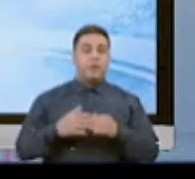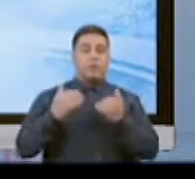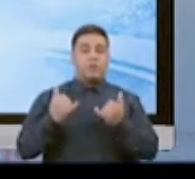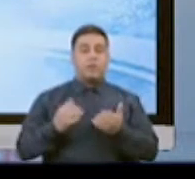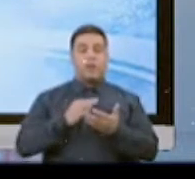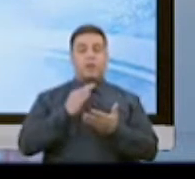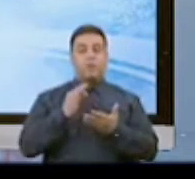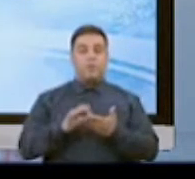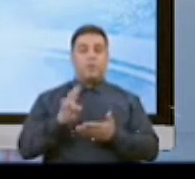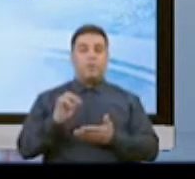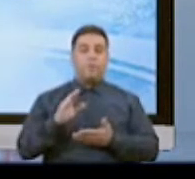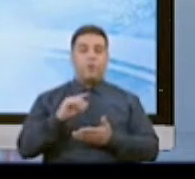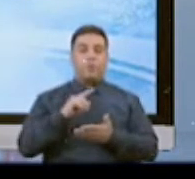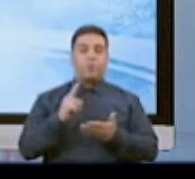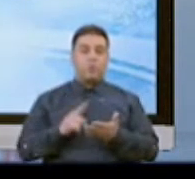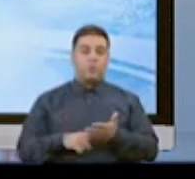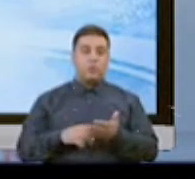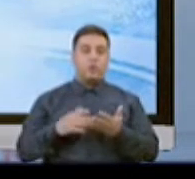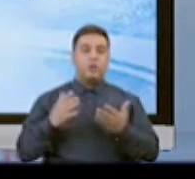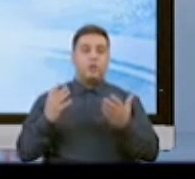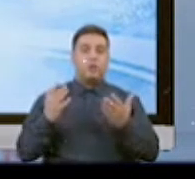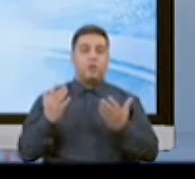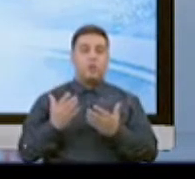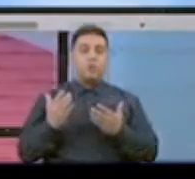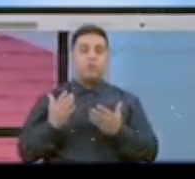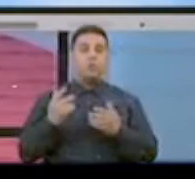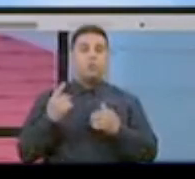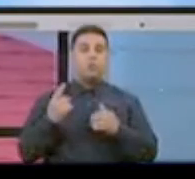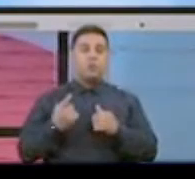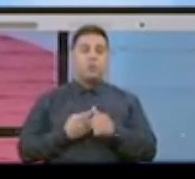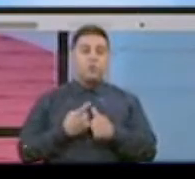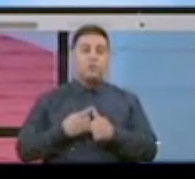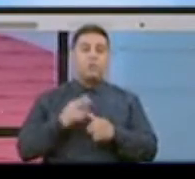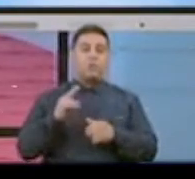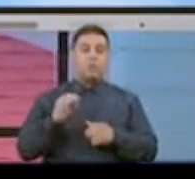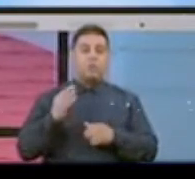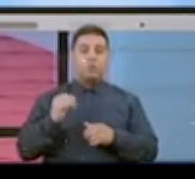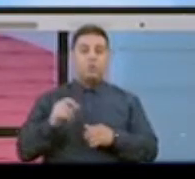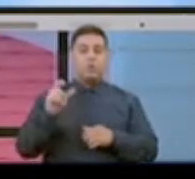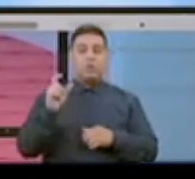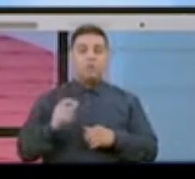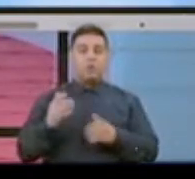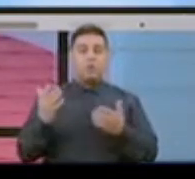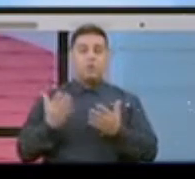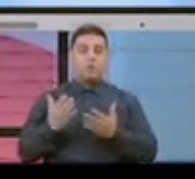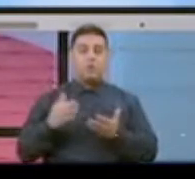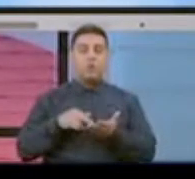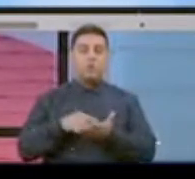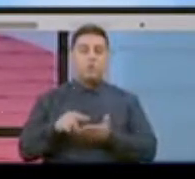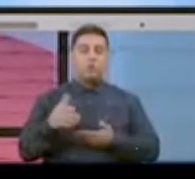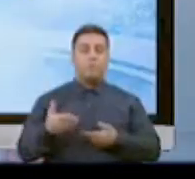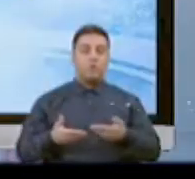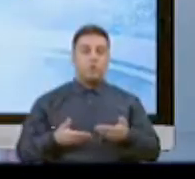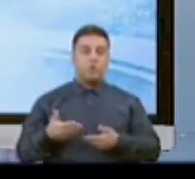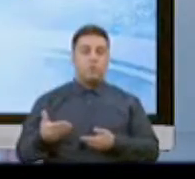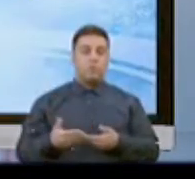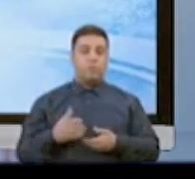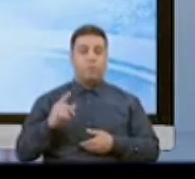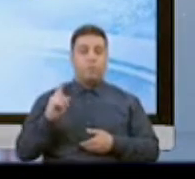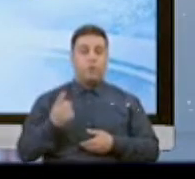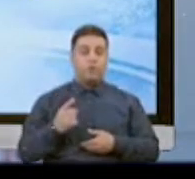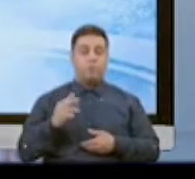Давайте ответим на вопросы. Кого называют пешеходом? Верно, человека, который идет пешком.